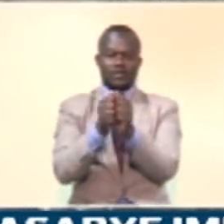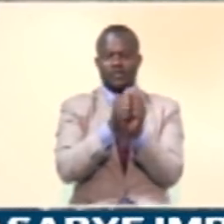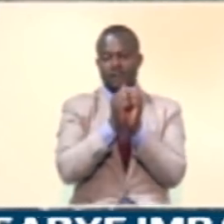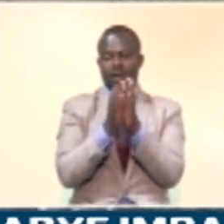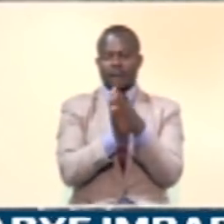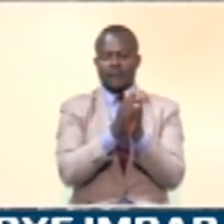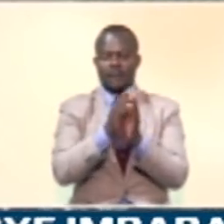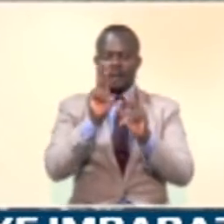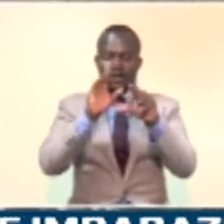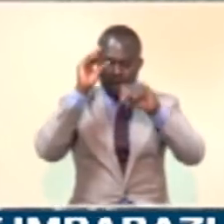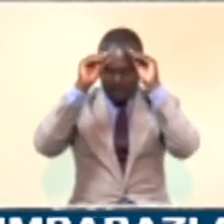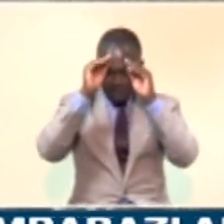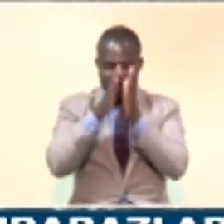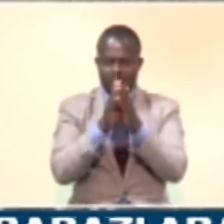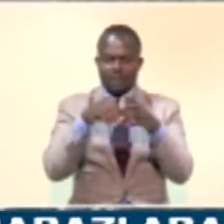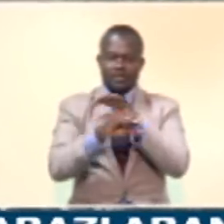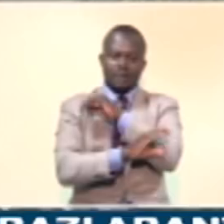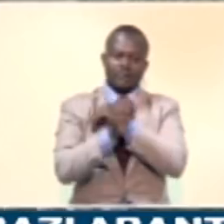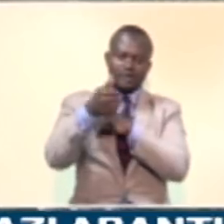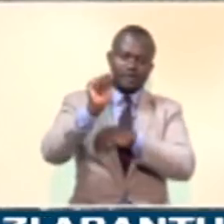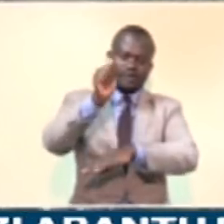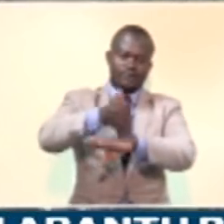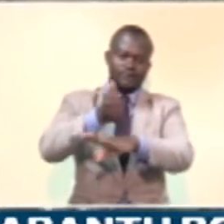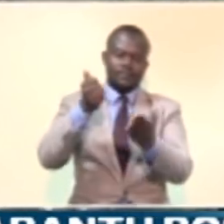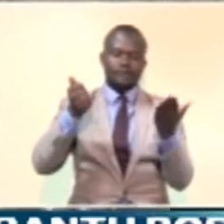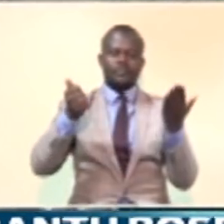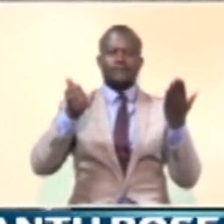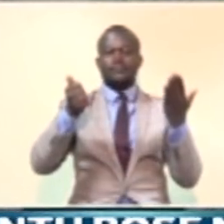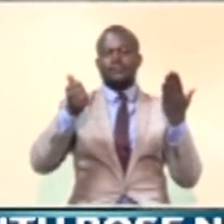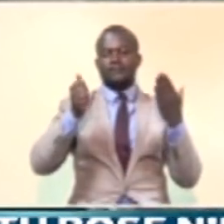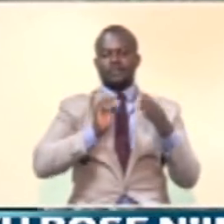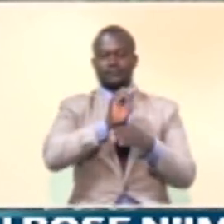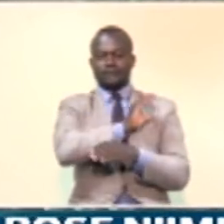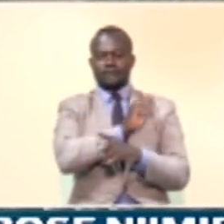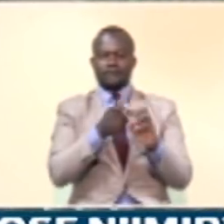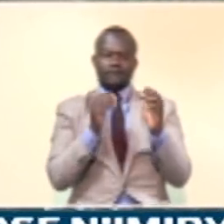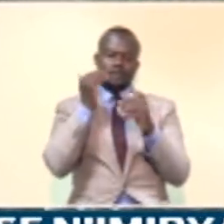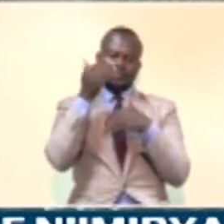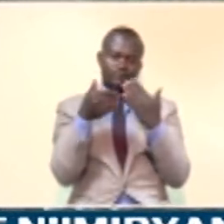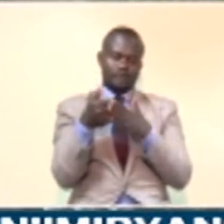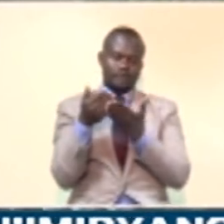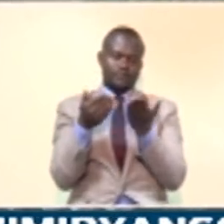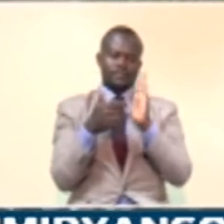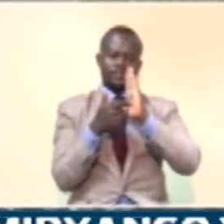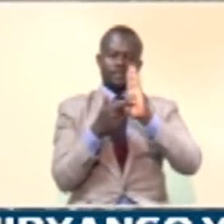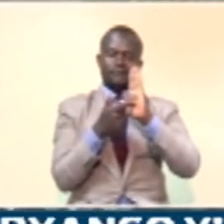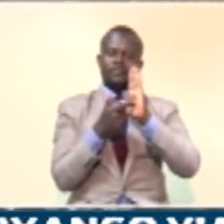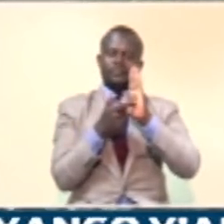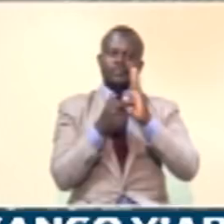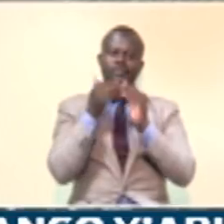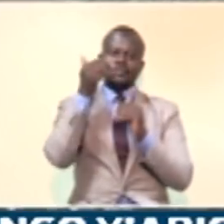n'abahistoriye, n'abantu bize amateka bo mu gihugu cye yashyizeho iriya commission, noneho barugaragaze